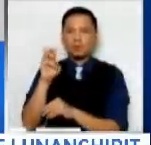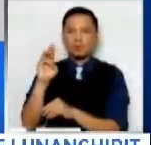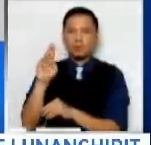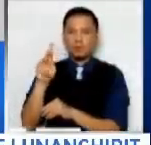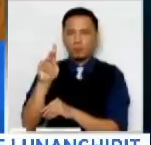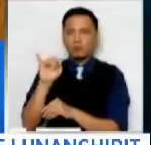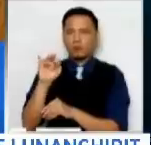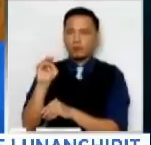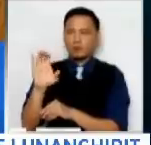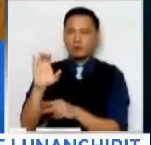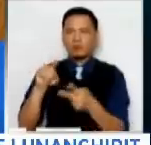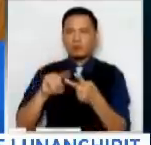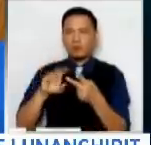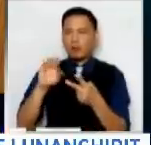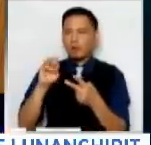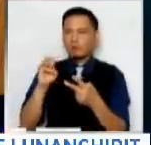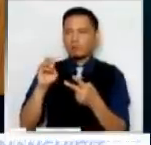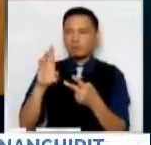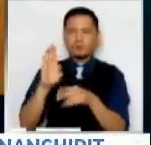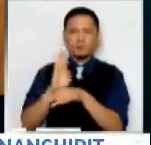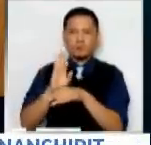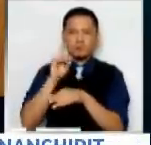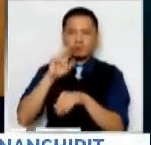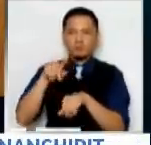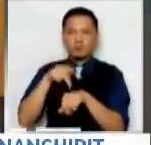the Philippines.